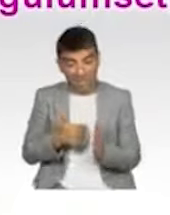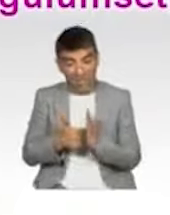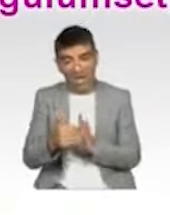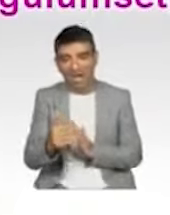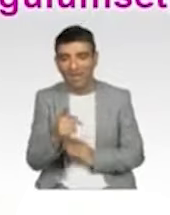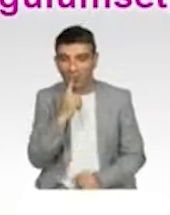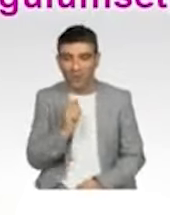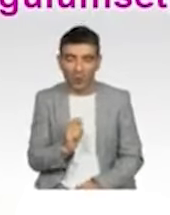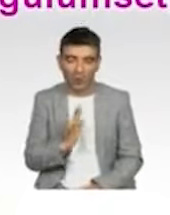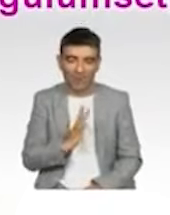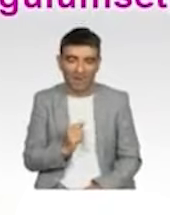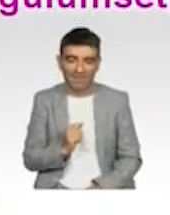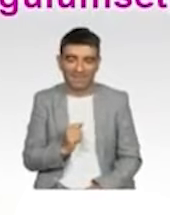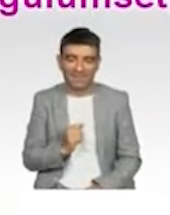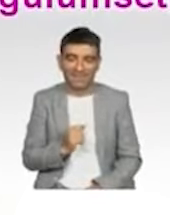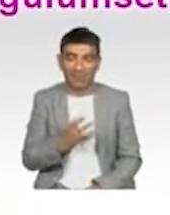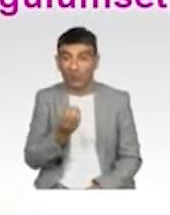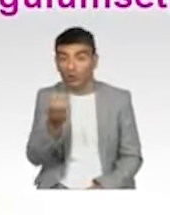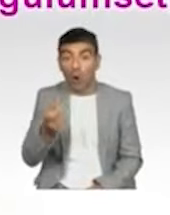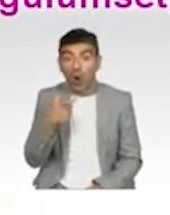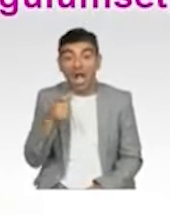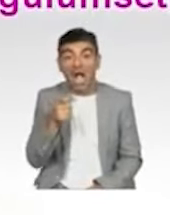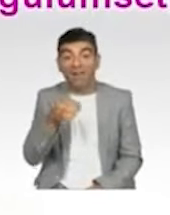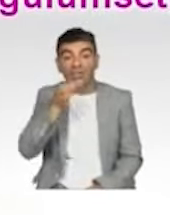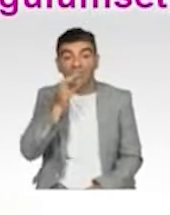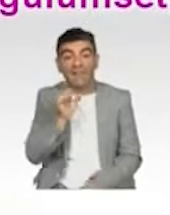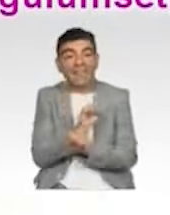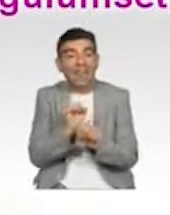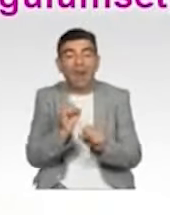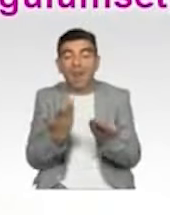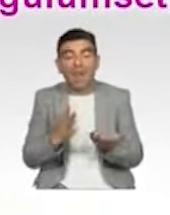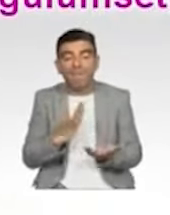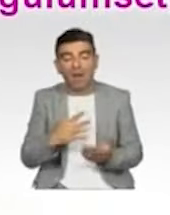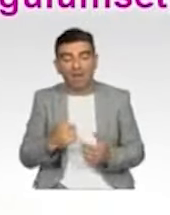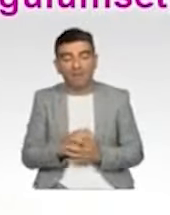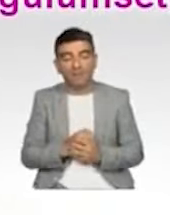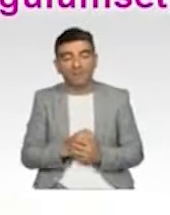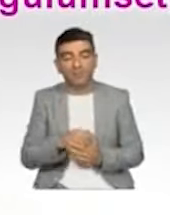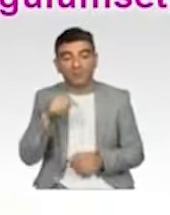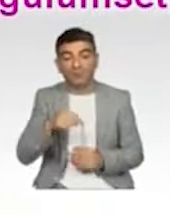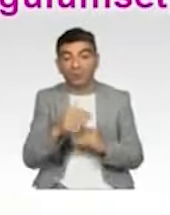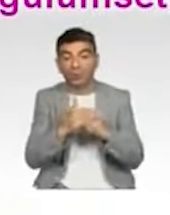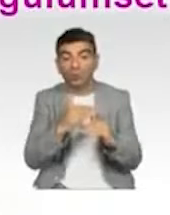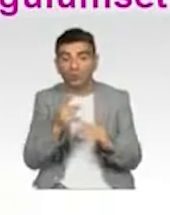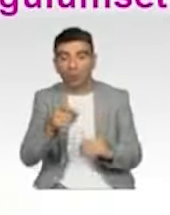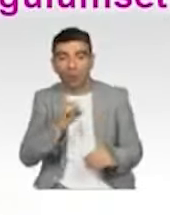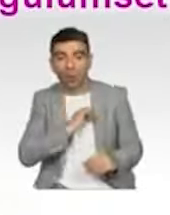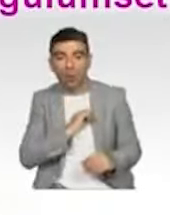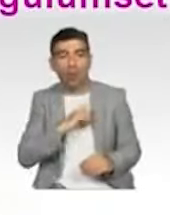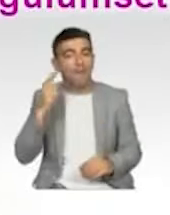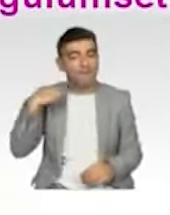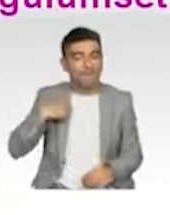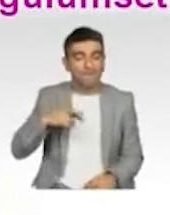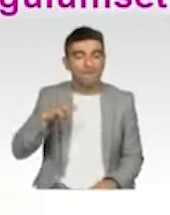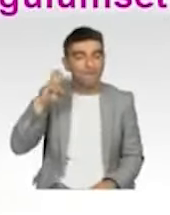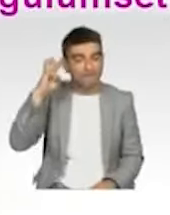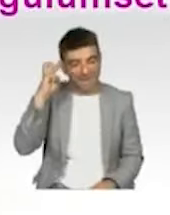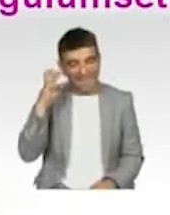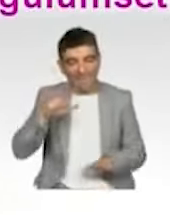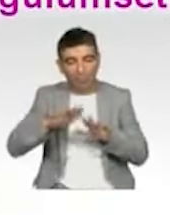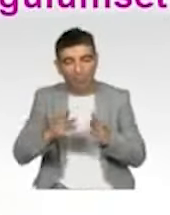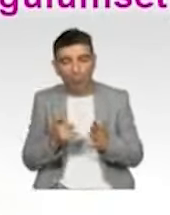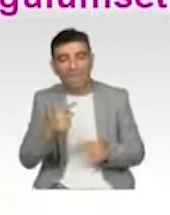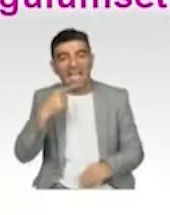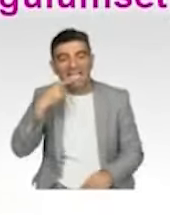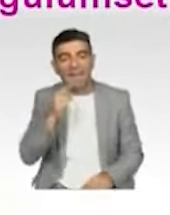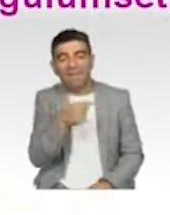konusu. Maalesef. Peki çok kahve içmenin zararları ne mesela? Toplumdaki şu andaki kaygı bozukluğu, panik bozukluğu, demir eksikliği,